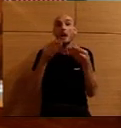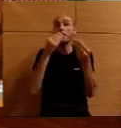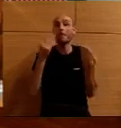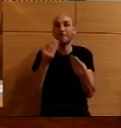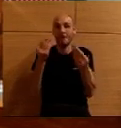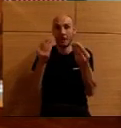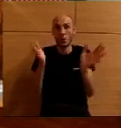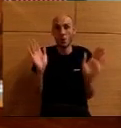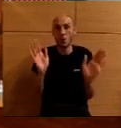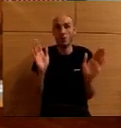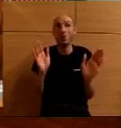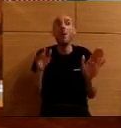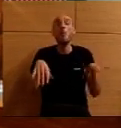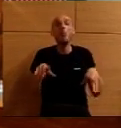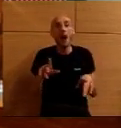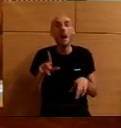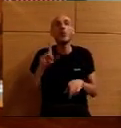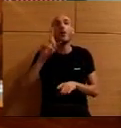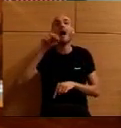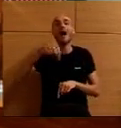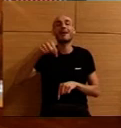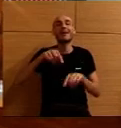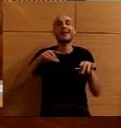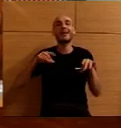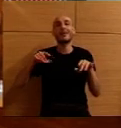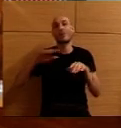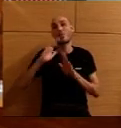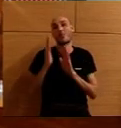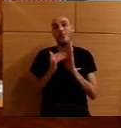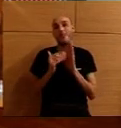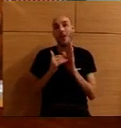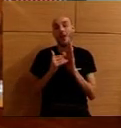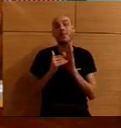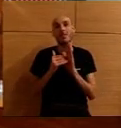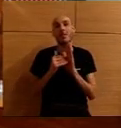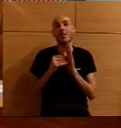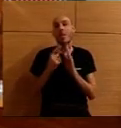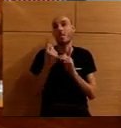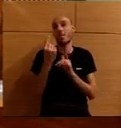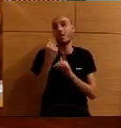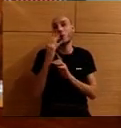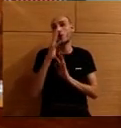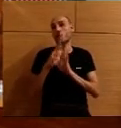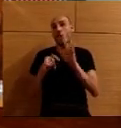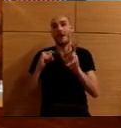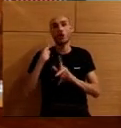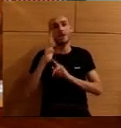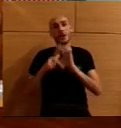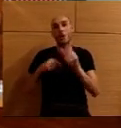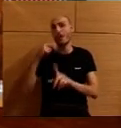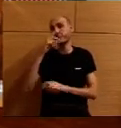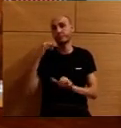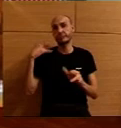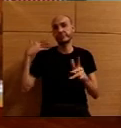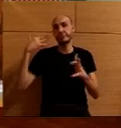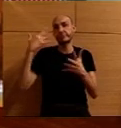perquè alguns han estat furtant-nos diners en este territori durant molts anys per a pagar-se campanyes electorals i això és un dèficit